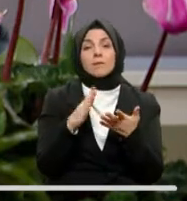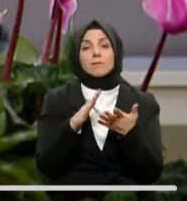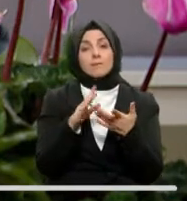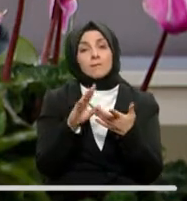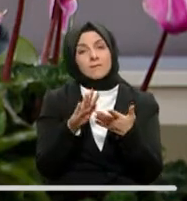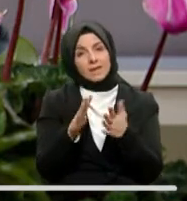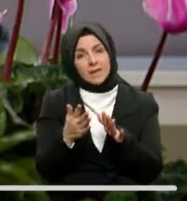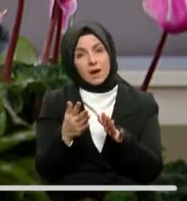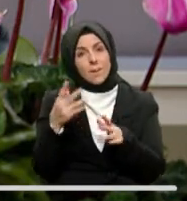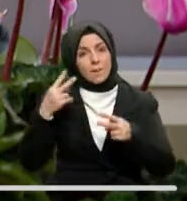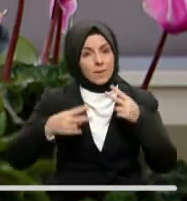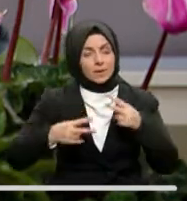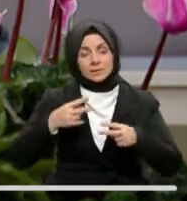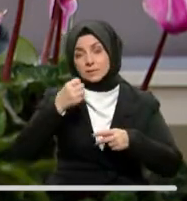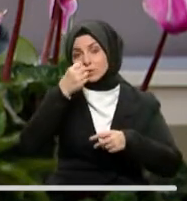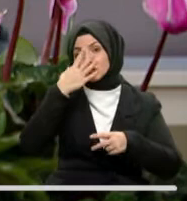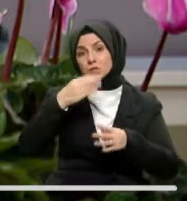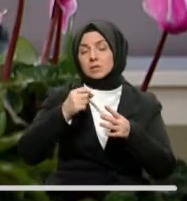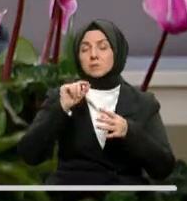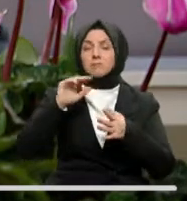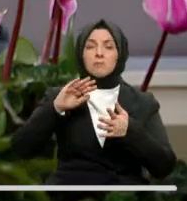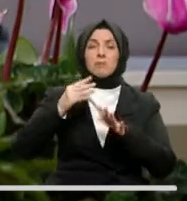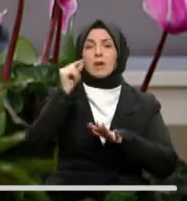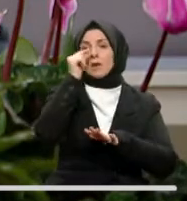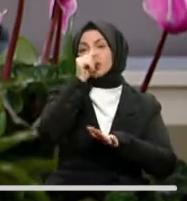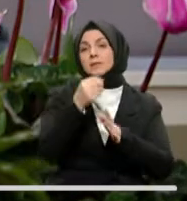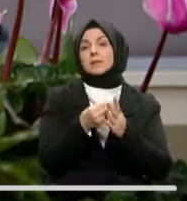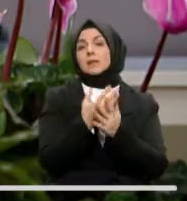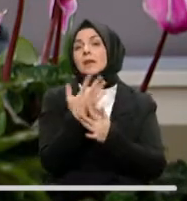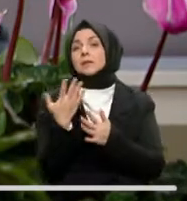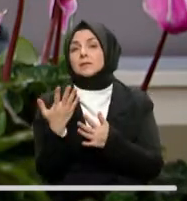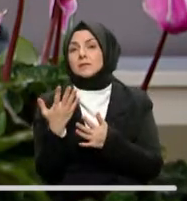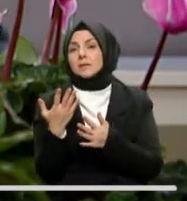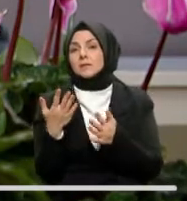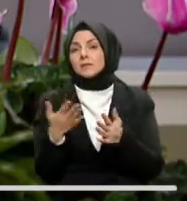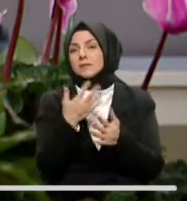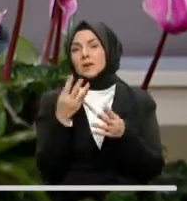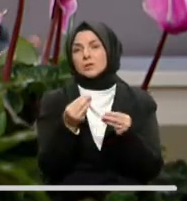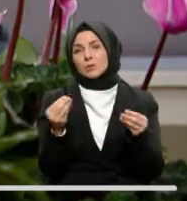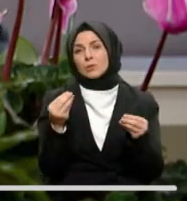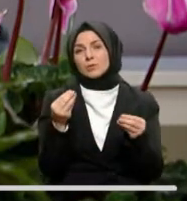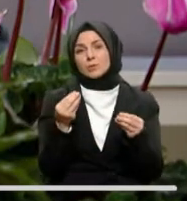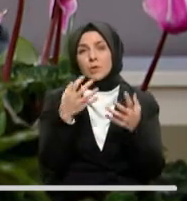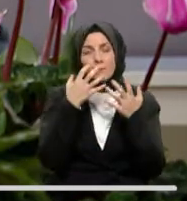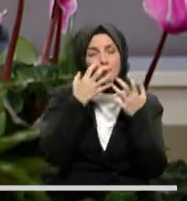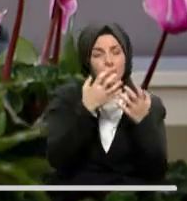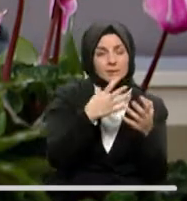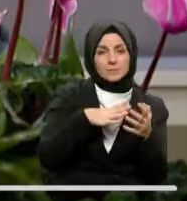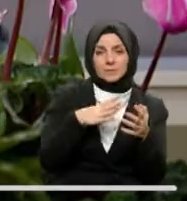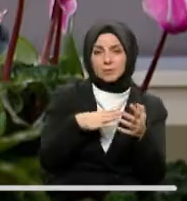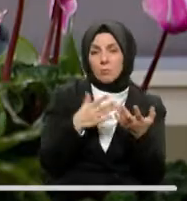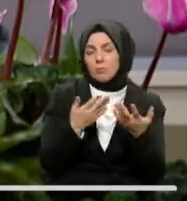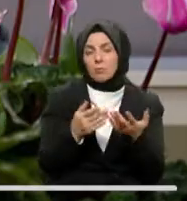ister kesinlikle çok açıdan hani belli şeylere dikkat etmeniz gerekiyor bazıları çok daha rahat bir köşeyi koyuyorsunuz kendi kendini biliyor gibi